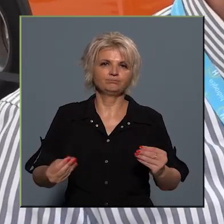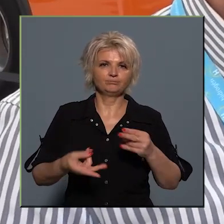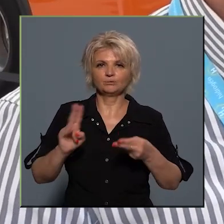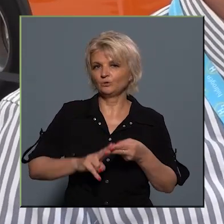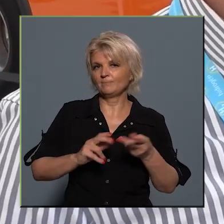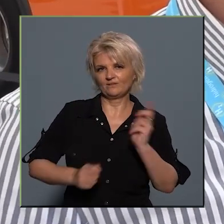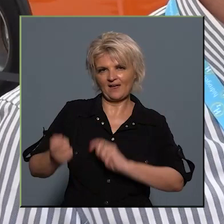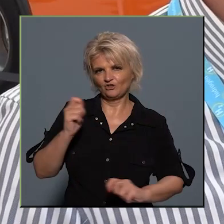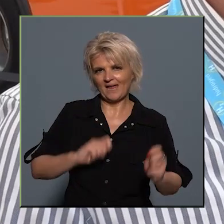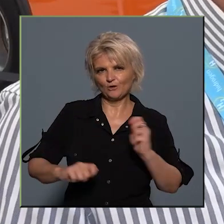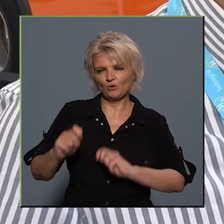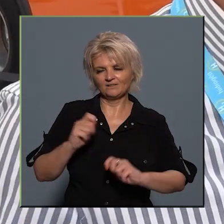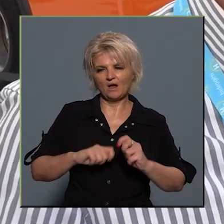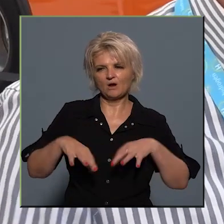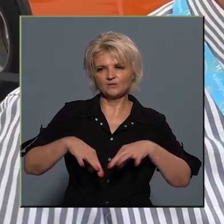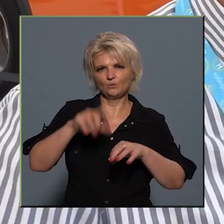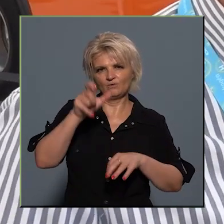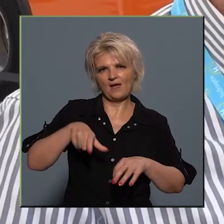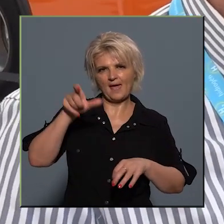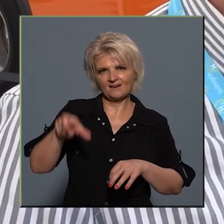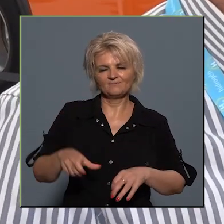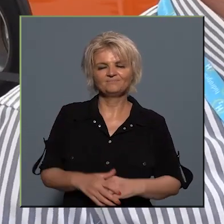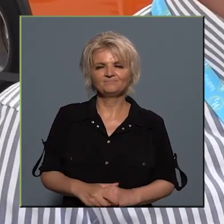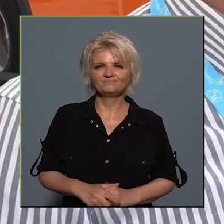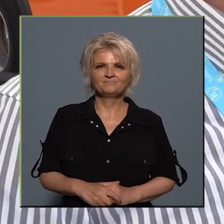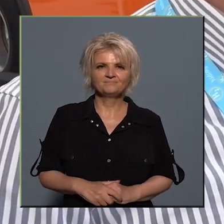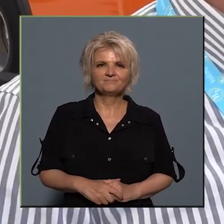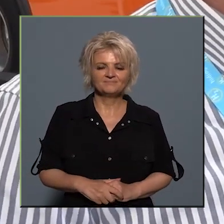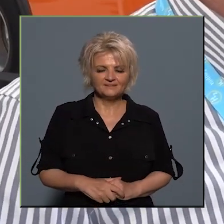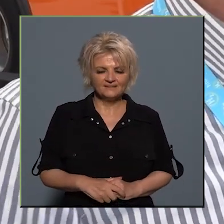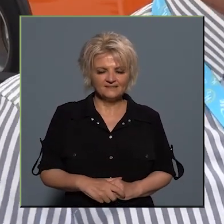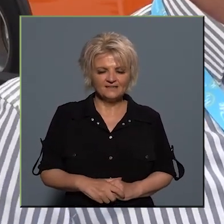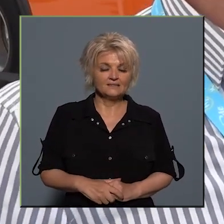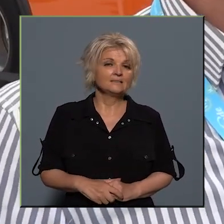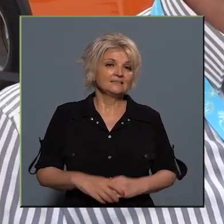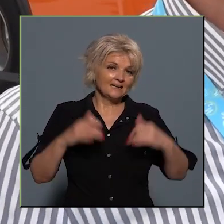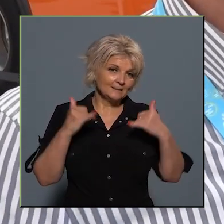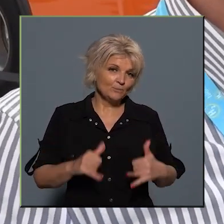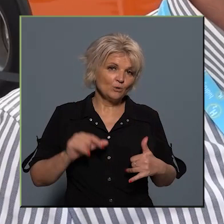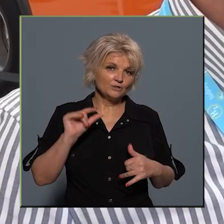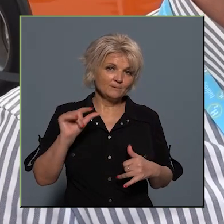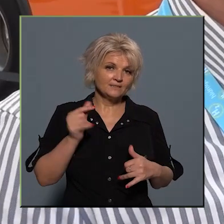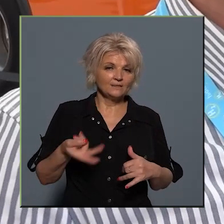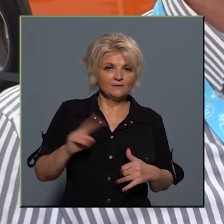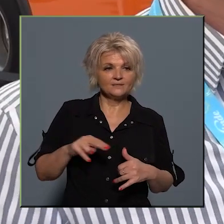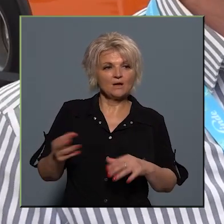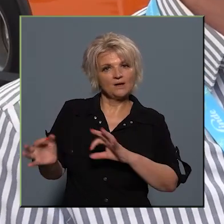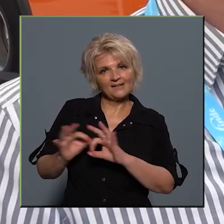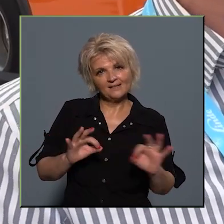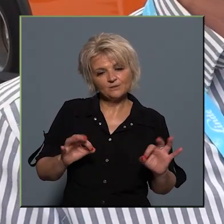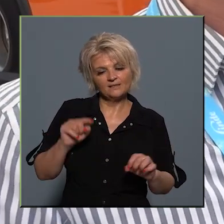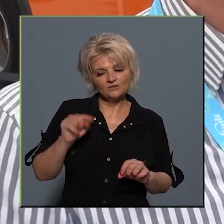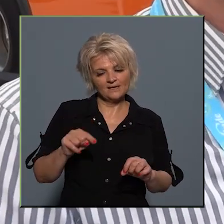vásároltak az ügyfelek, vagy mi ügyfelei. Úgyhogy most egy pici visszarendeződés van, tehát ez